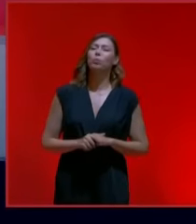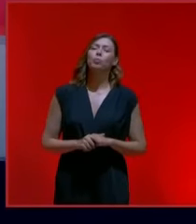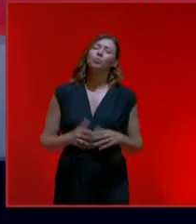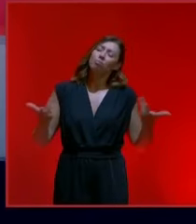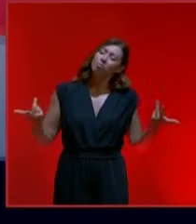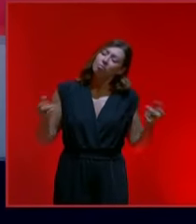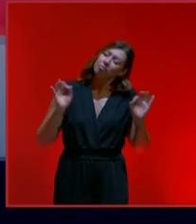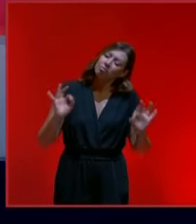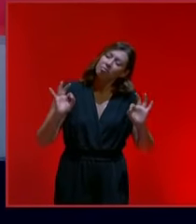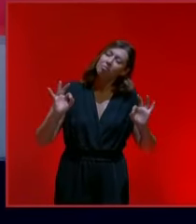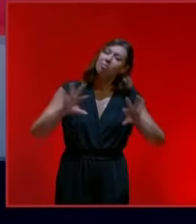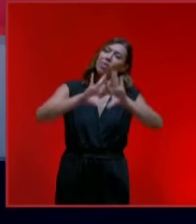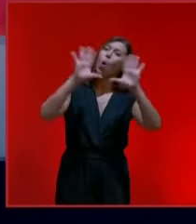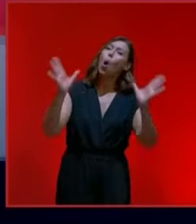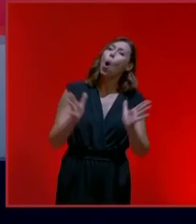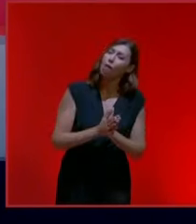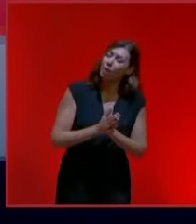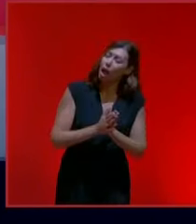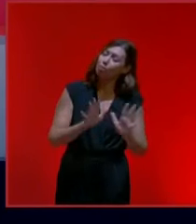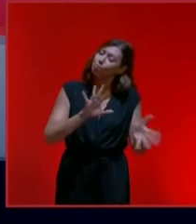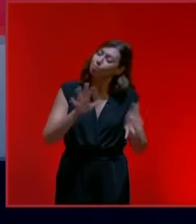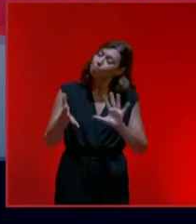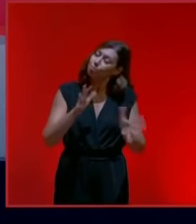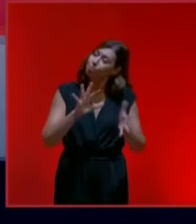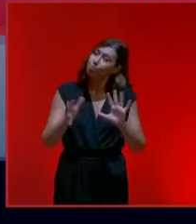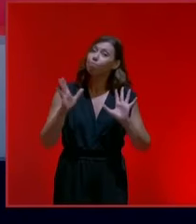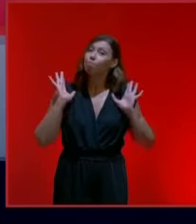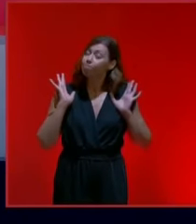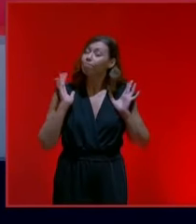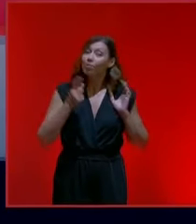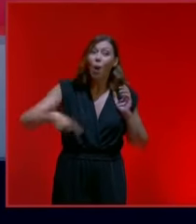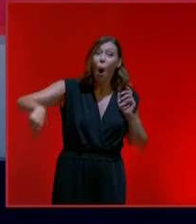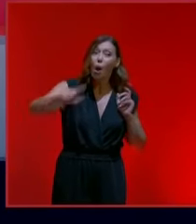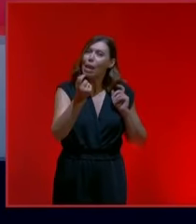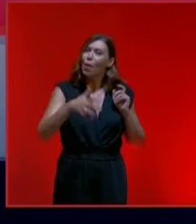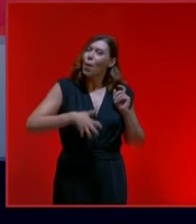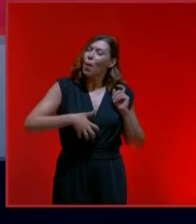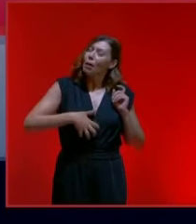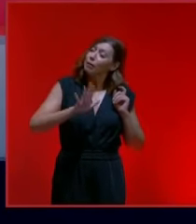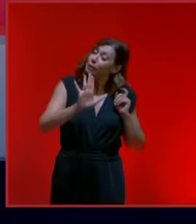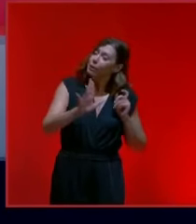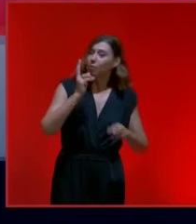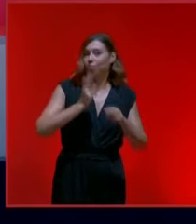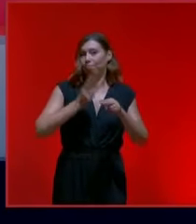έχει κάποιο στοιχείο το οποίο μας φέρνει στο στόμα ένα μηδίαμα, αλλά είναι πάρα πολύ κρίσιμο.